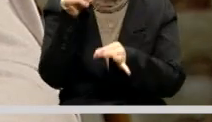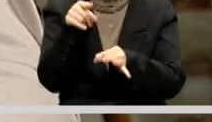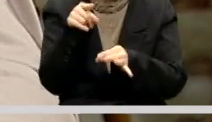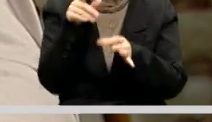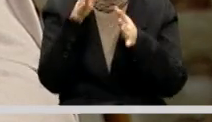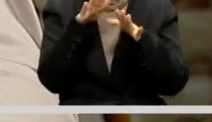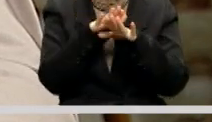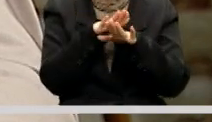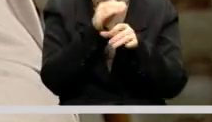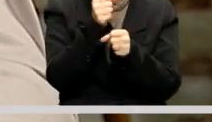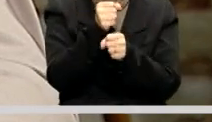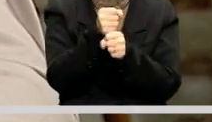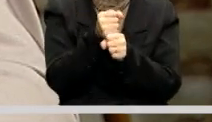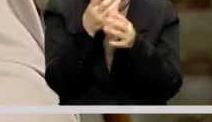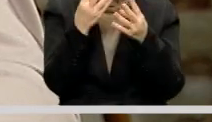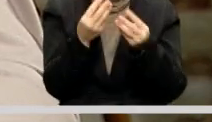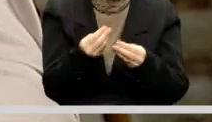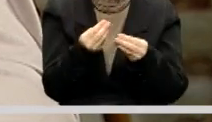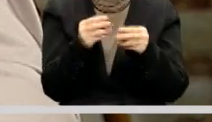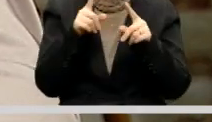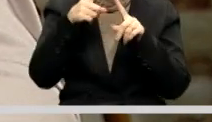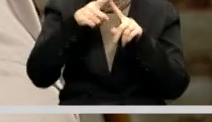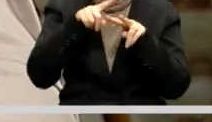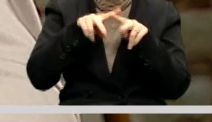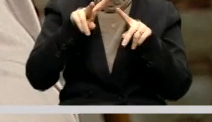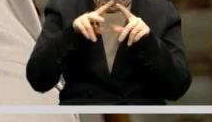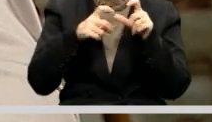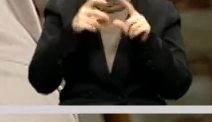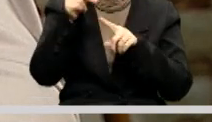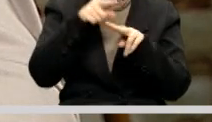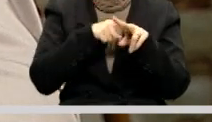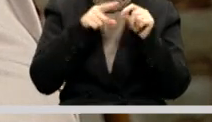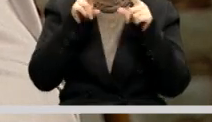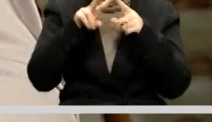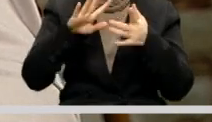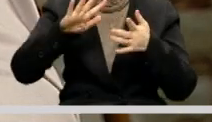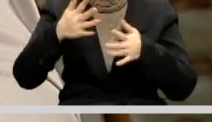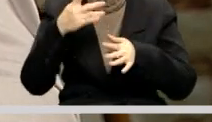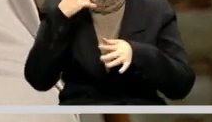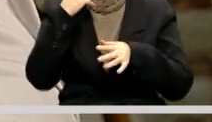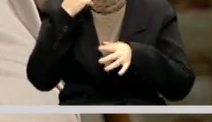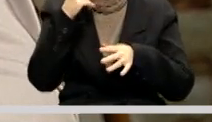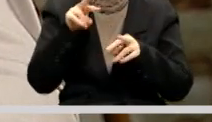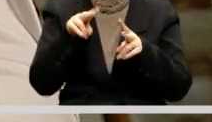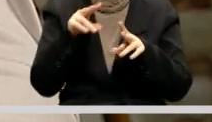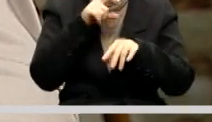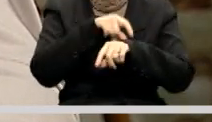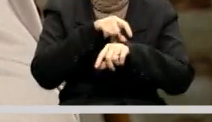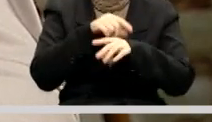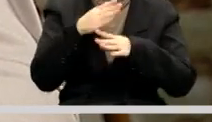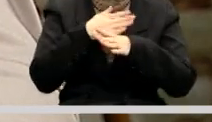genel yani hipertansiyon, diyabet gibi hastalıklara neden olabiliyor. Bir de bazı uyku